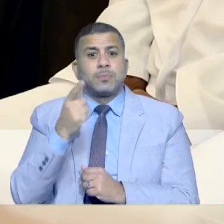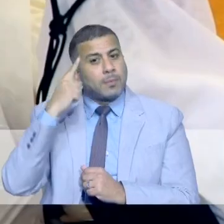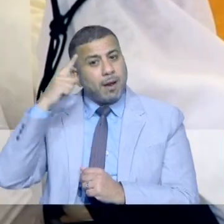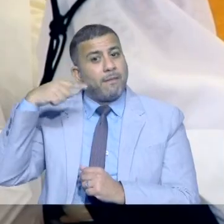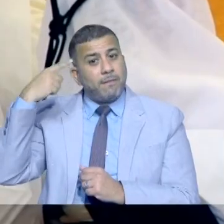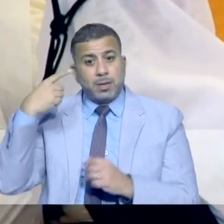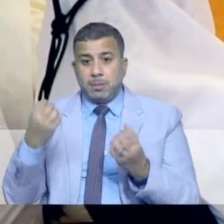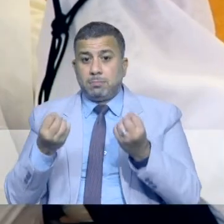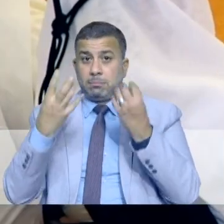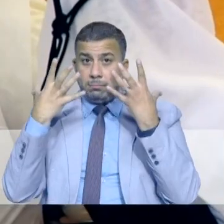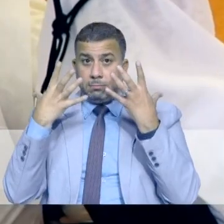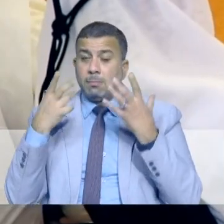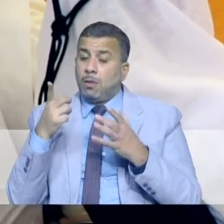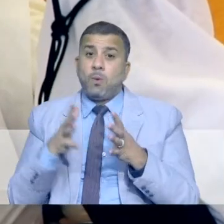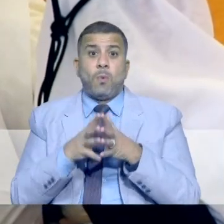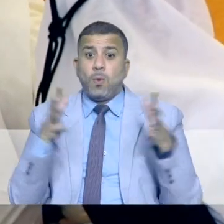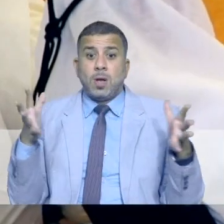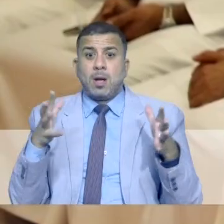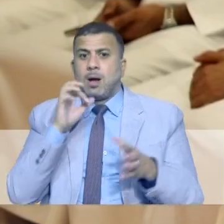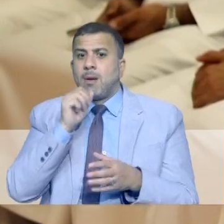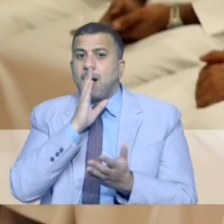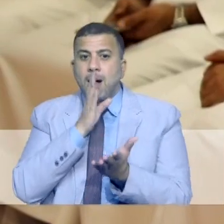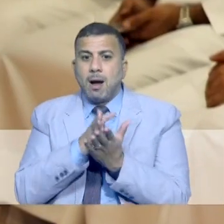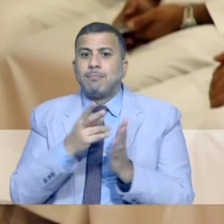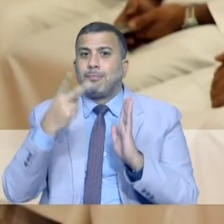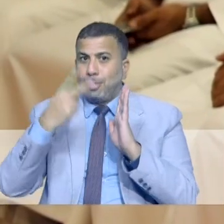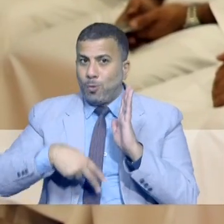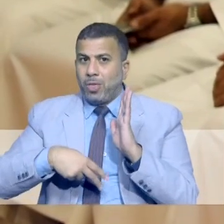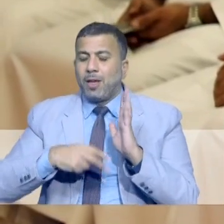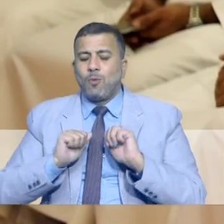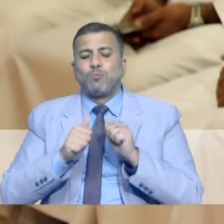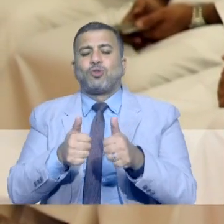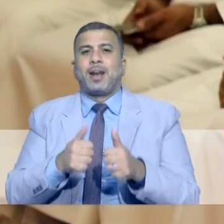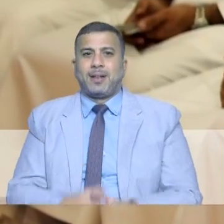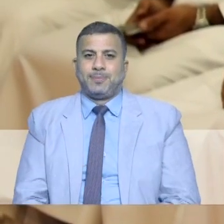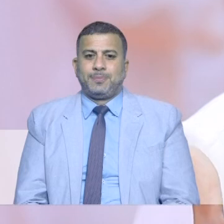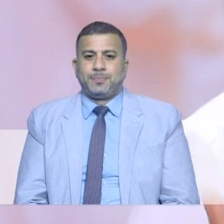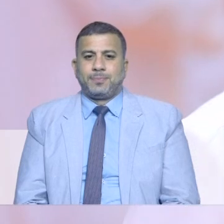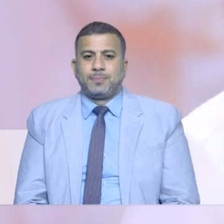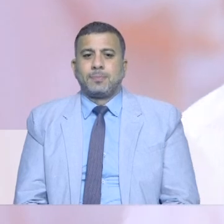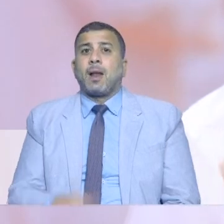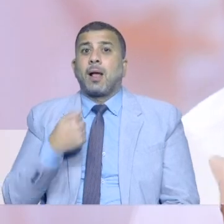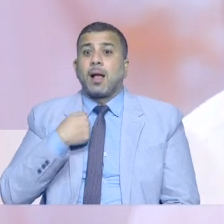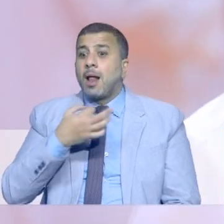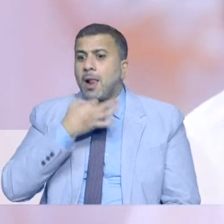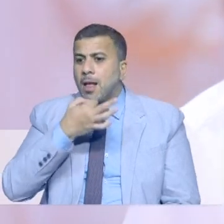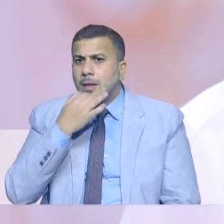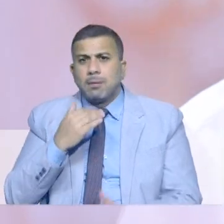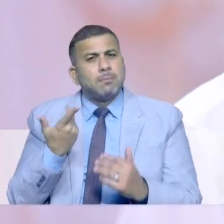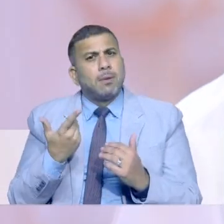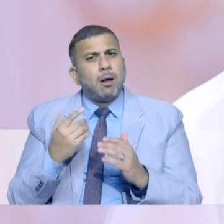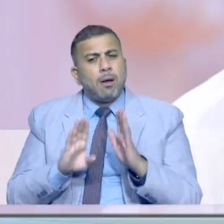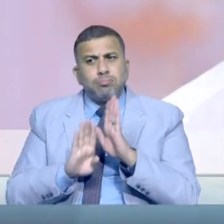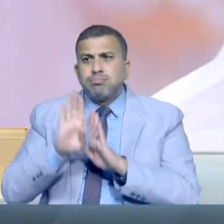فكرا نيرا وتجربة غنية تستحق التوثيق والمشاركة. نحن نتكلم عن ارتفاعات